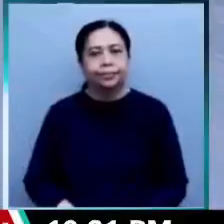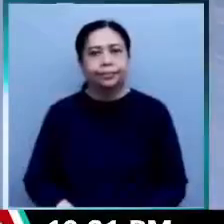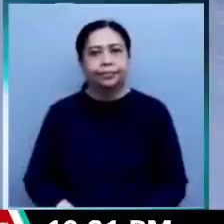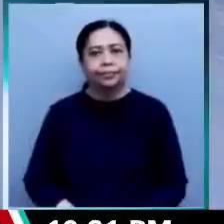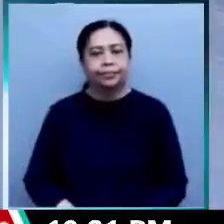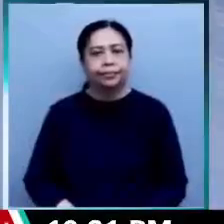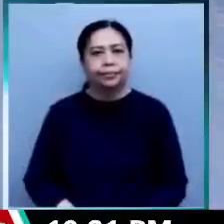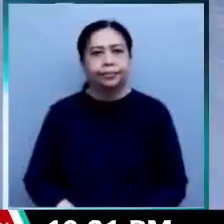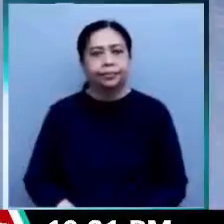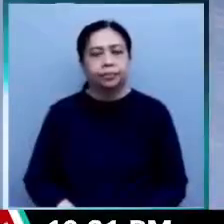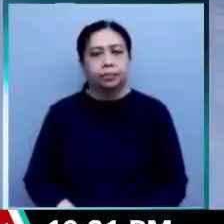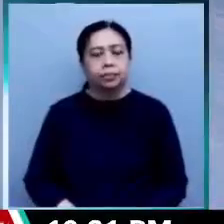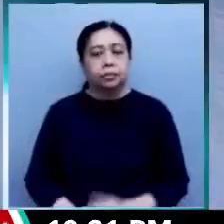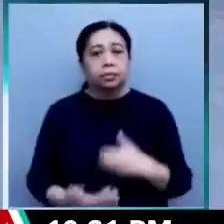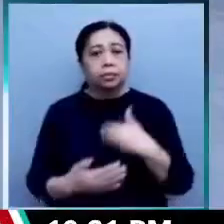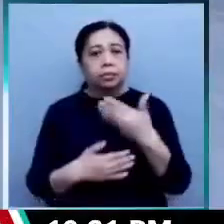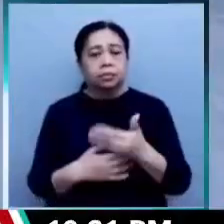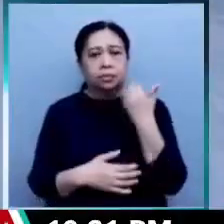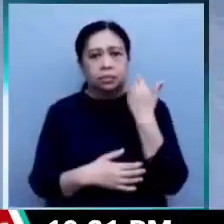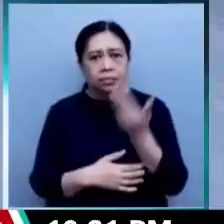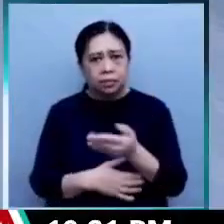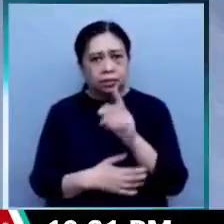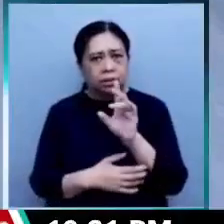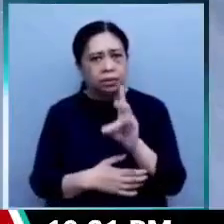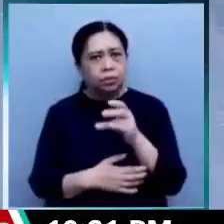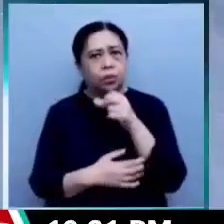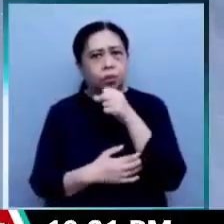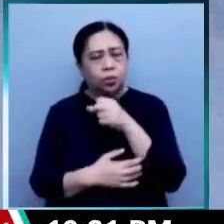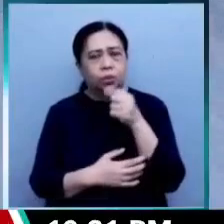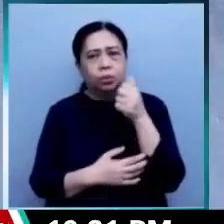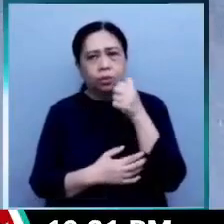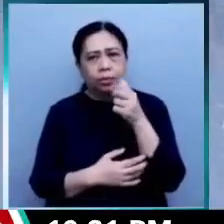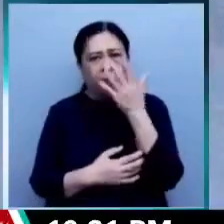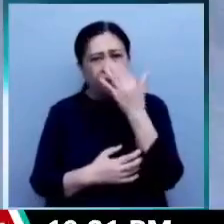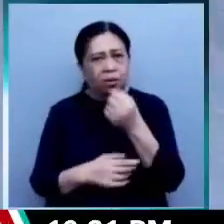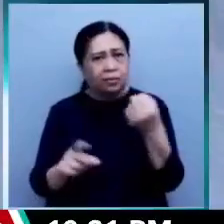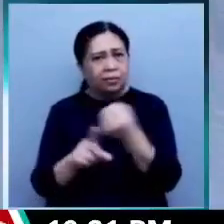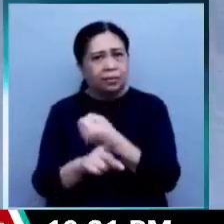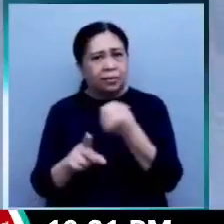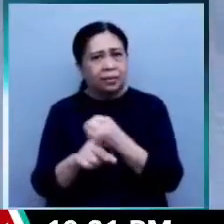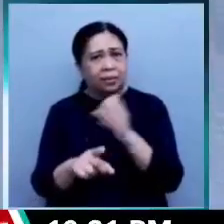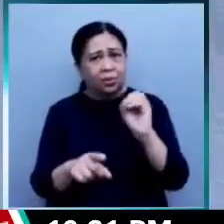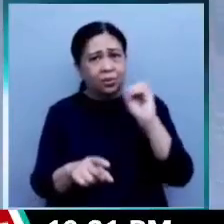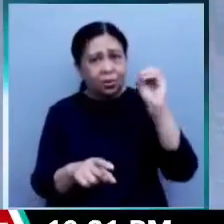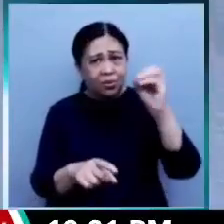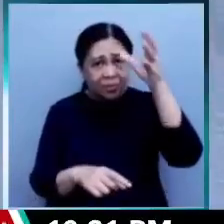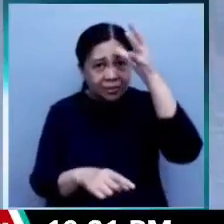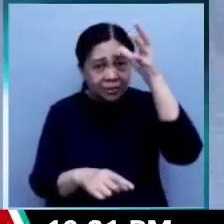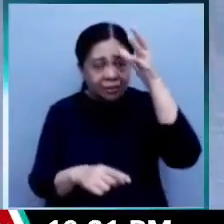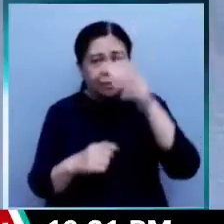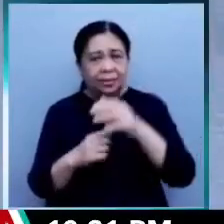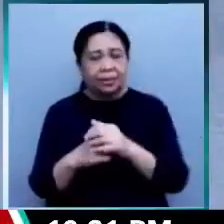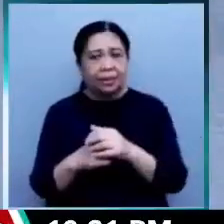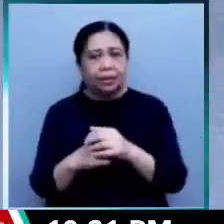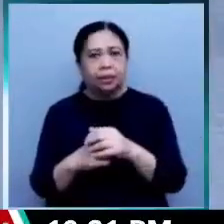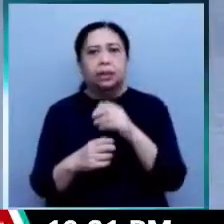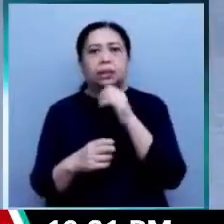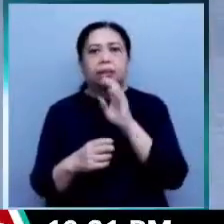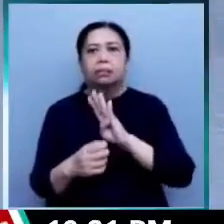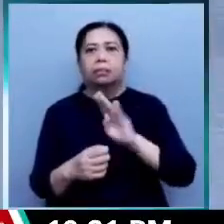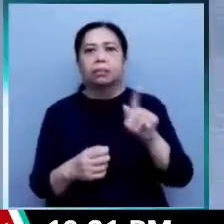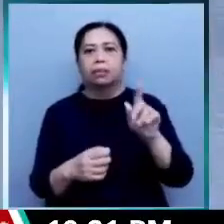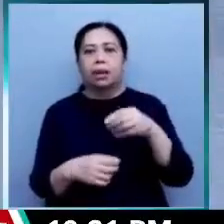nasawi ang batang pitong taong gulang matapos pagbuhatan umano ng kamay ng sarili niyang ama hindi daw isa nauli ng bata ang